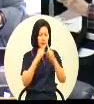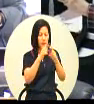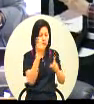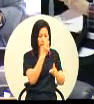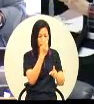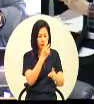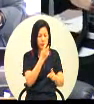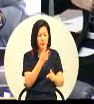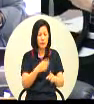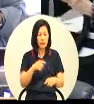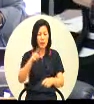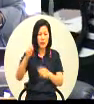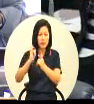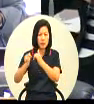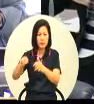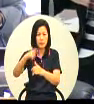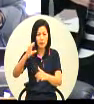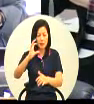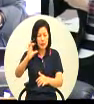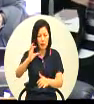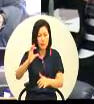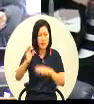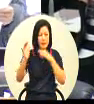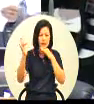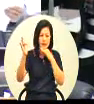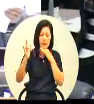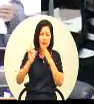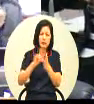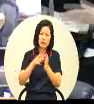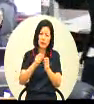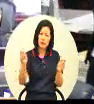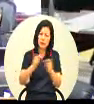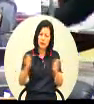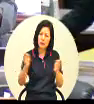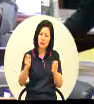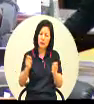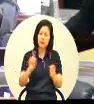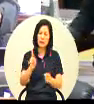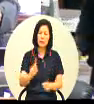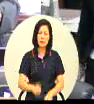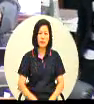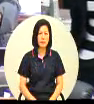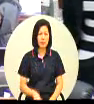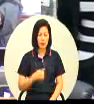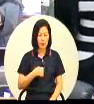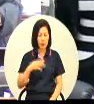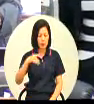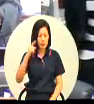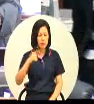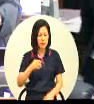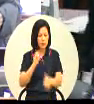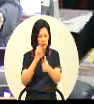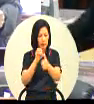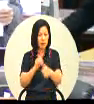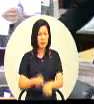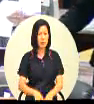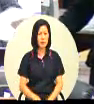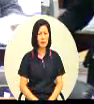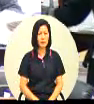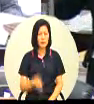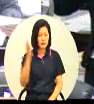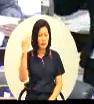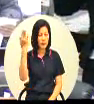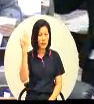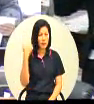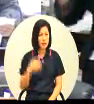有需要上厕所的民众还要再等多久？ 那过去 我们才可以有公厕。 我想甲柯议员讲， 能不能给 过去 给